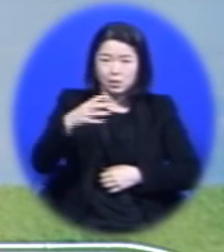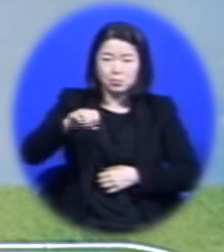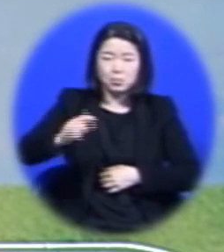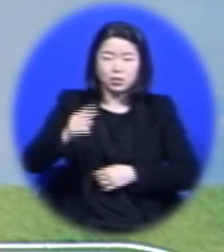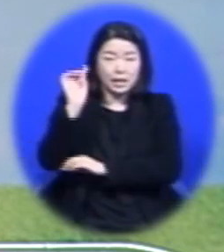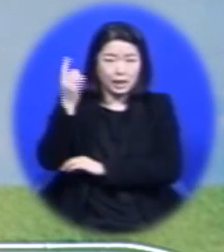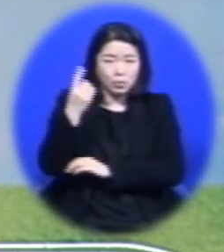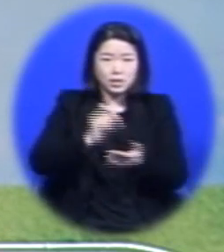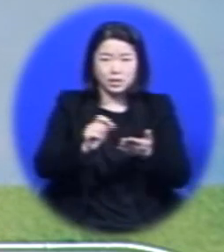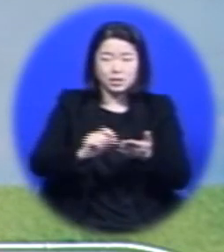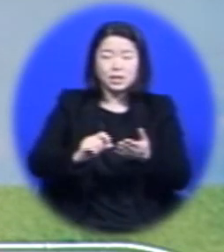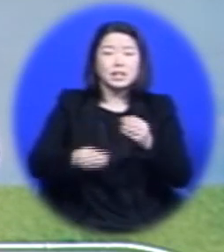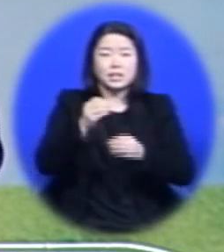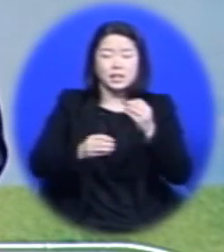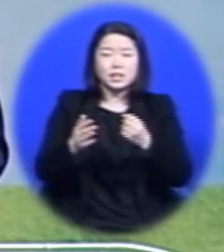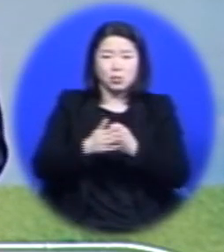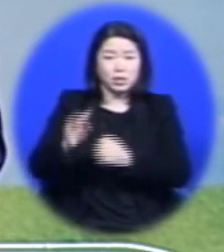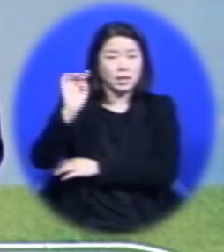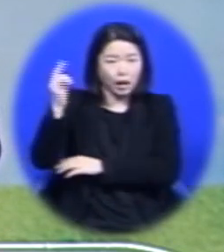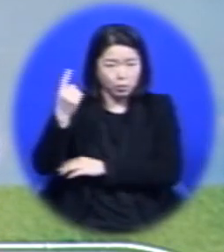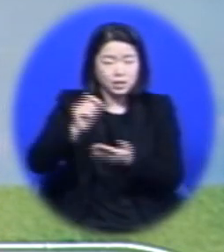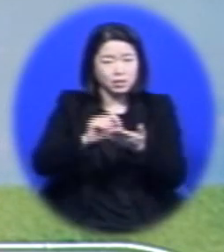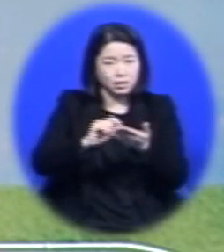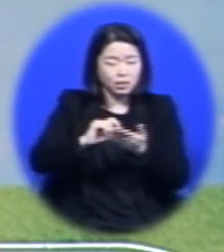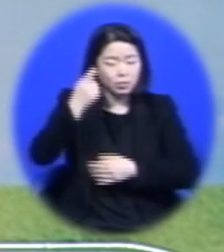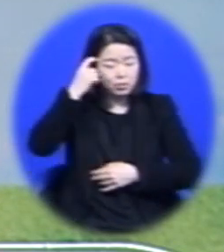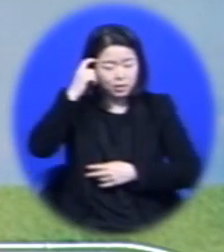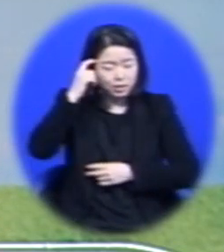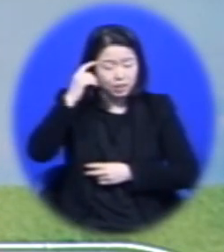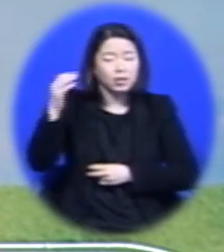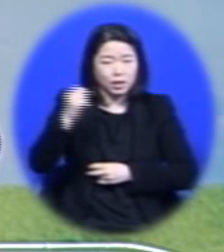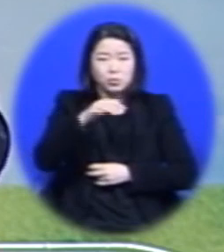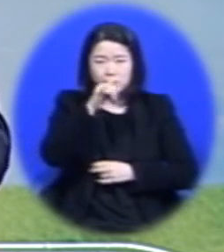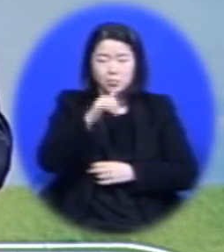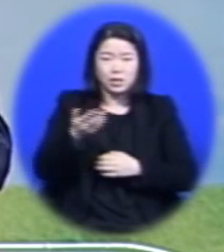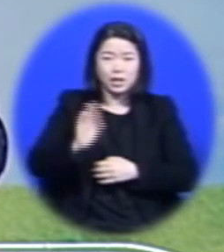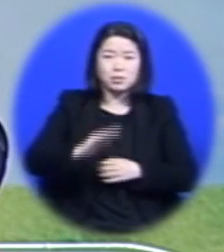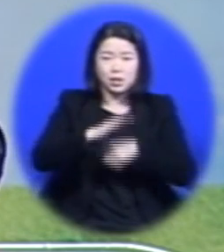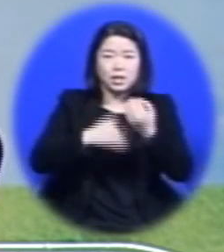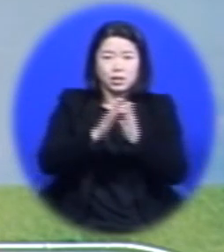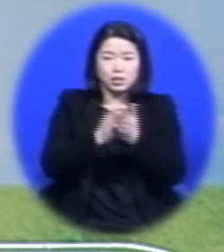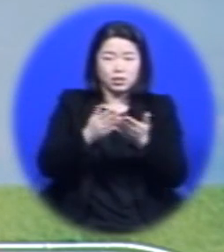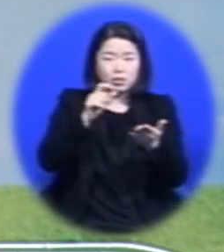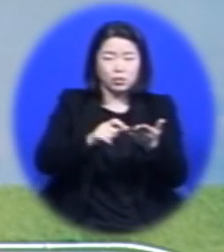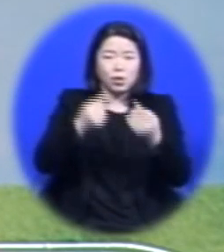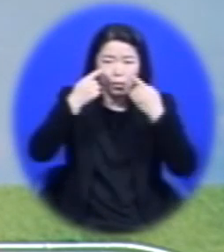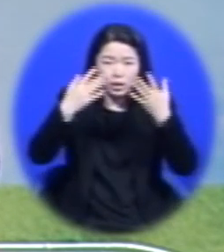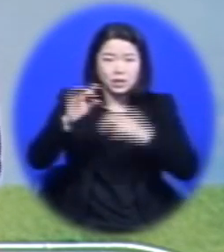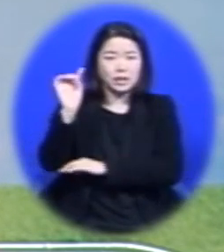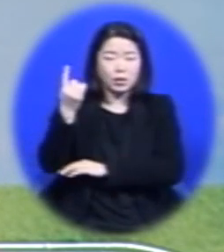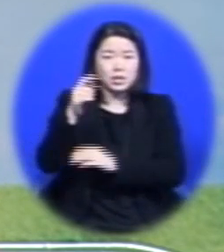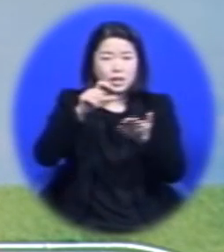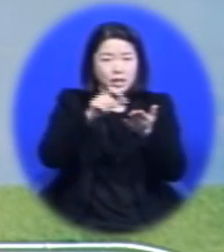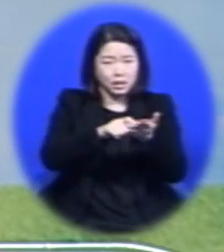신이가 다윗이 썼을 거라고 하는 게 정설입니다 만 그러나 성경은 정확하게 다윗의 시라고 쓰지는